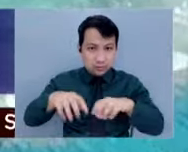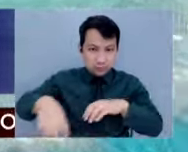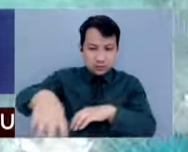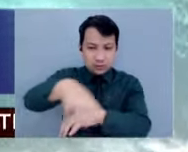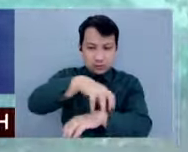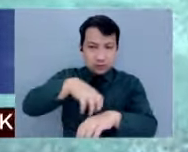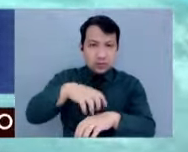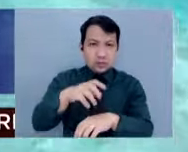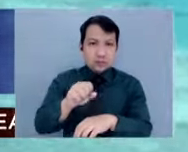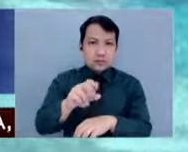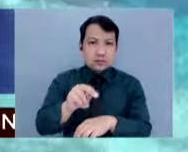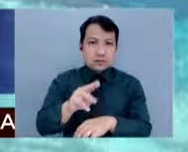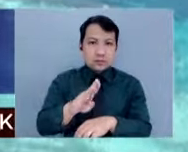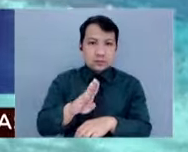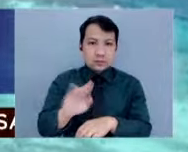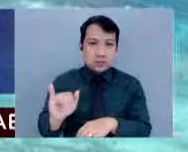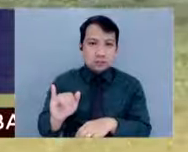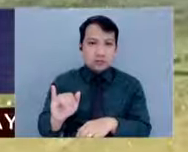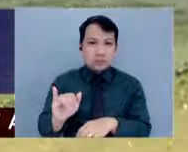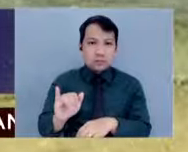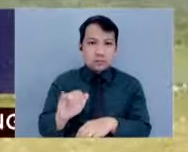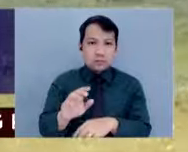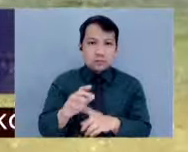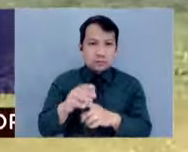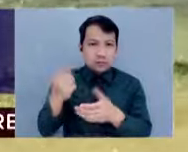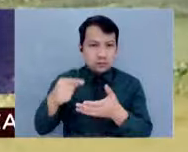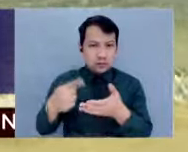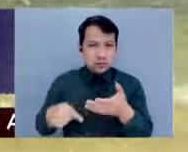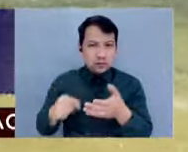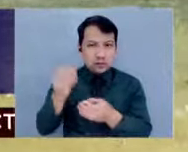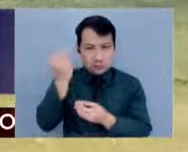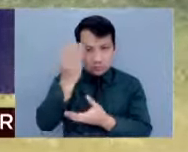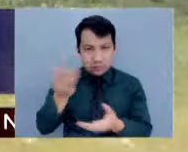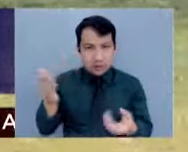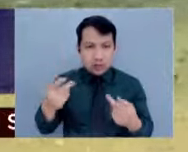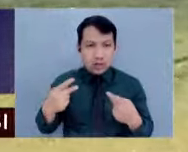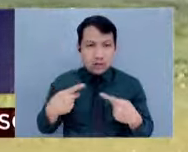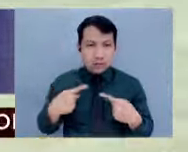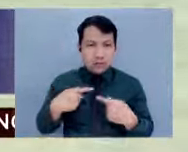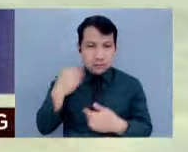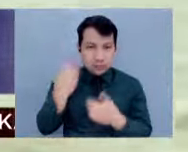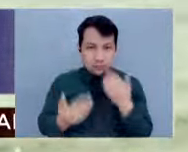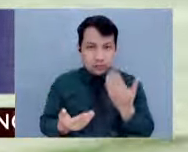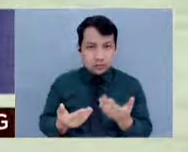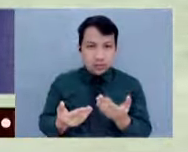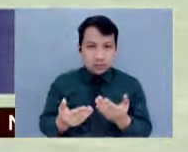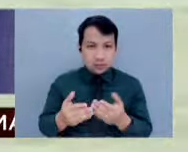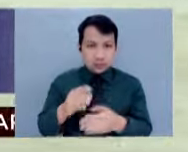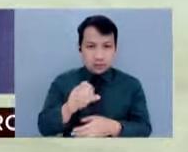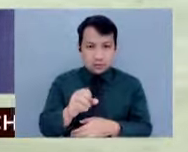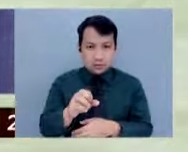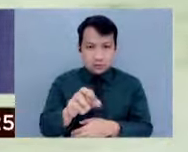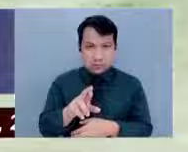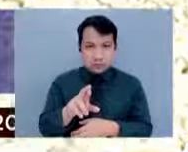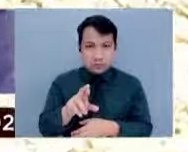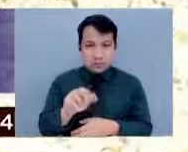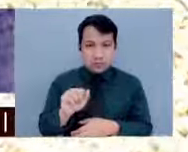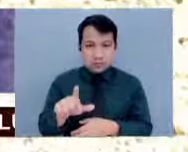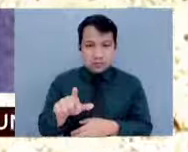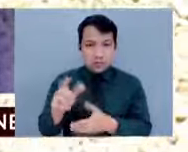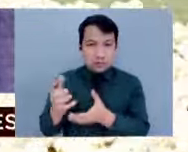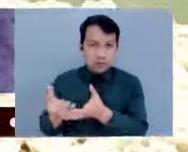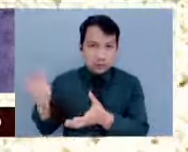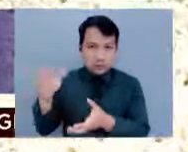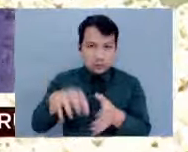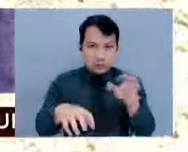sandbar. Bahagi rin ng pagsusuri na alamin kung may mga patay na bahura mula sa ibang lugar na itinambak sa mga